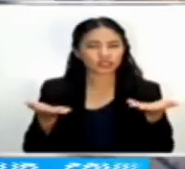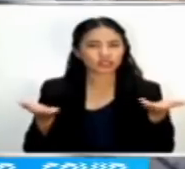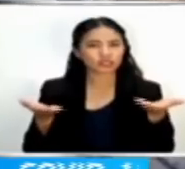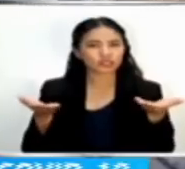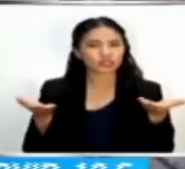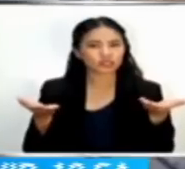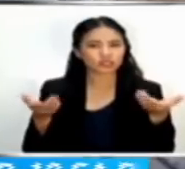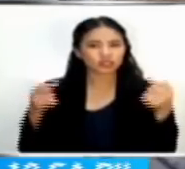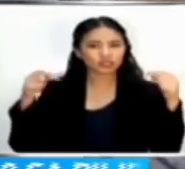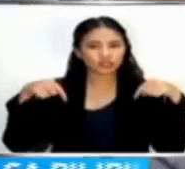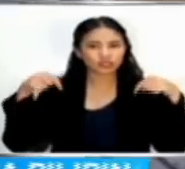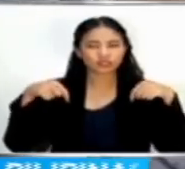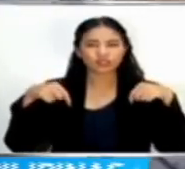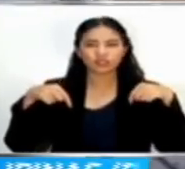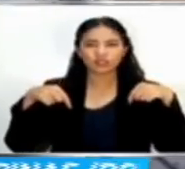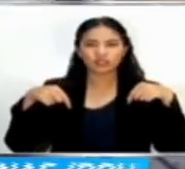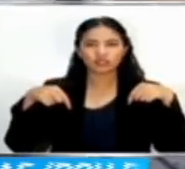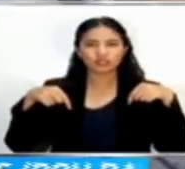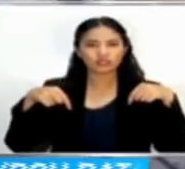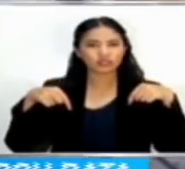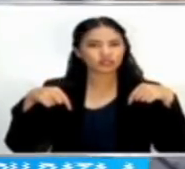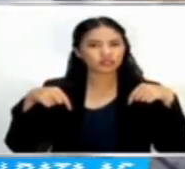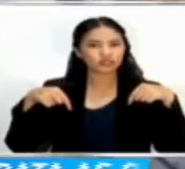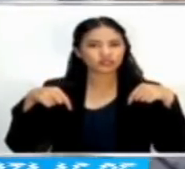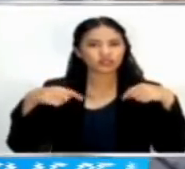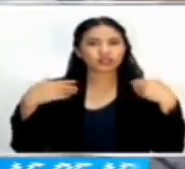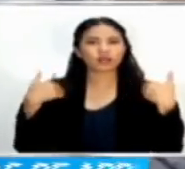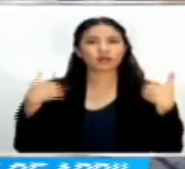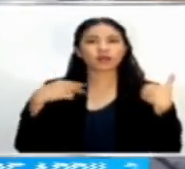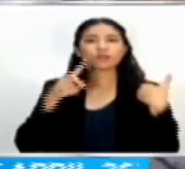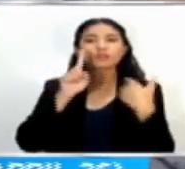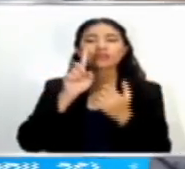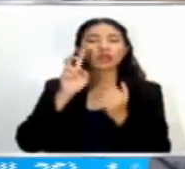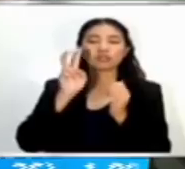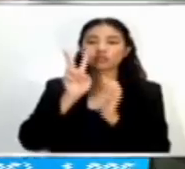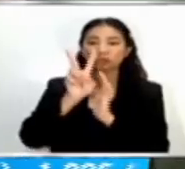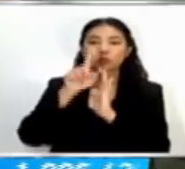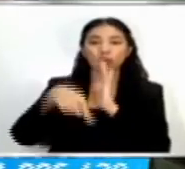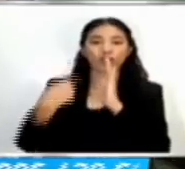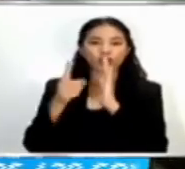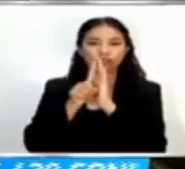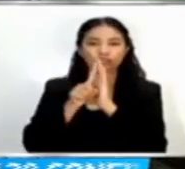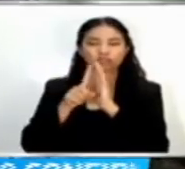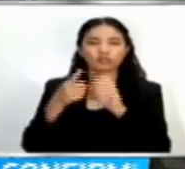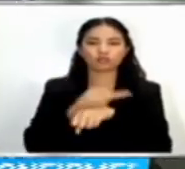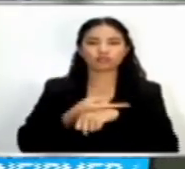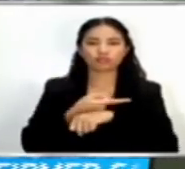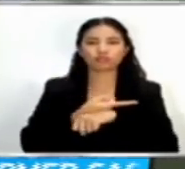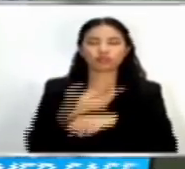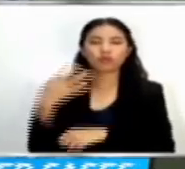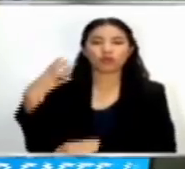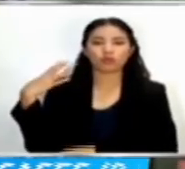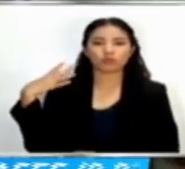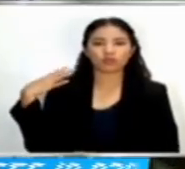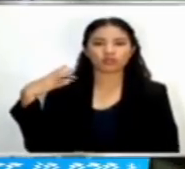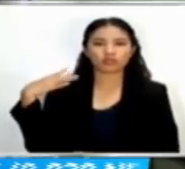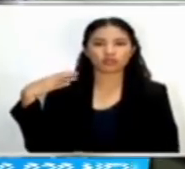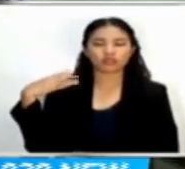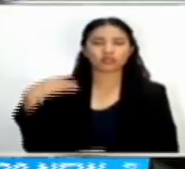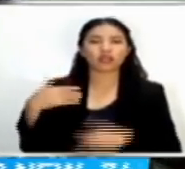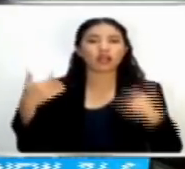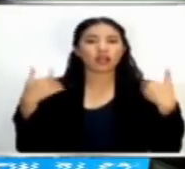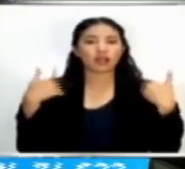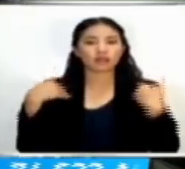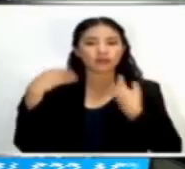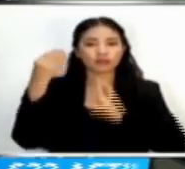ER. Almost mag-2 hours na. Kami nag-aantay. Meron ng augmentation galing sa Philippine Red